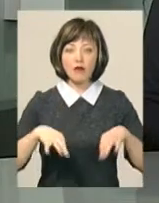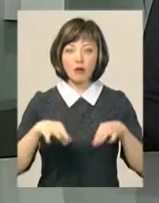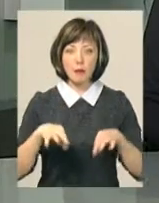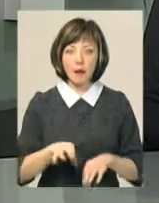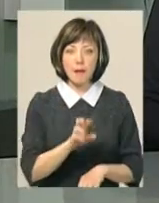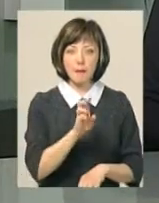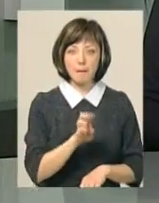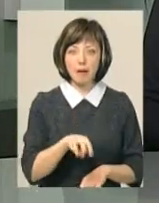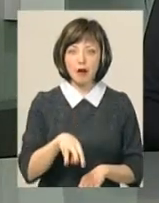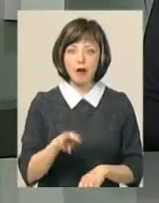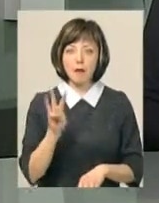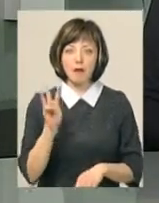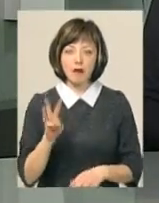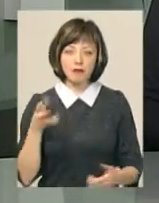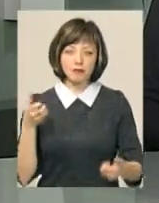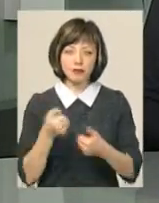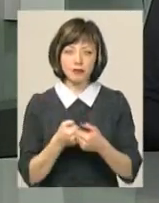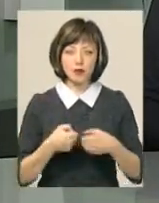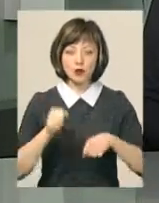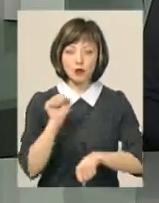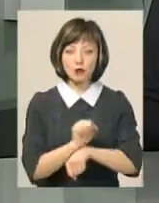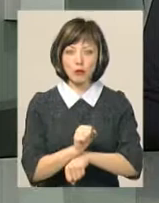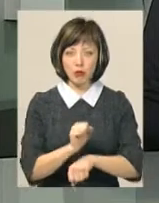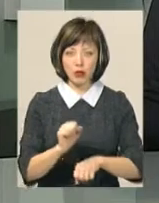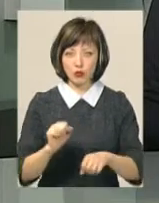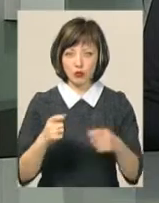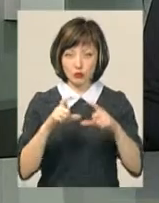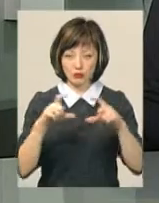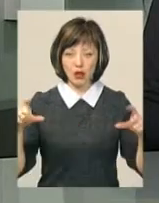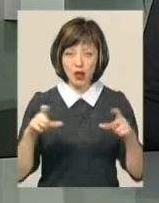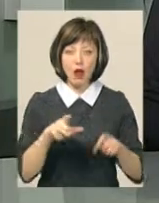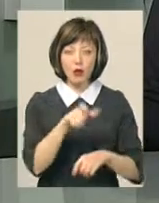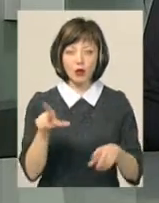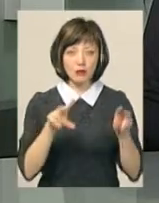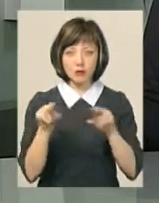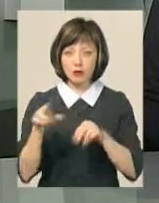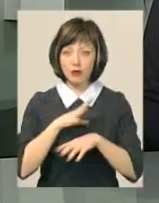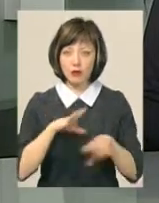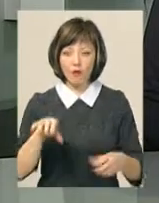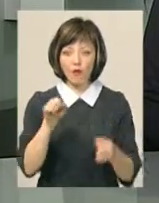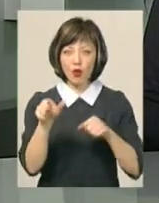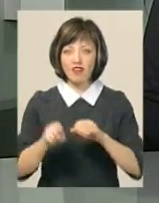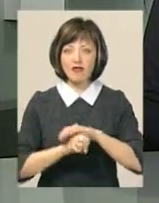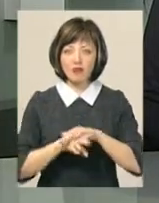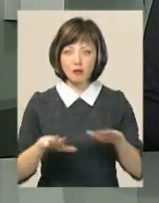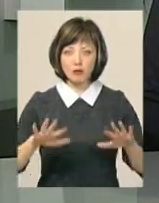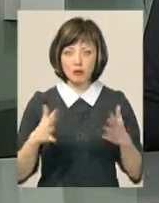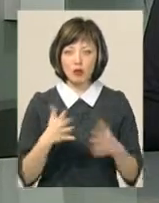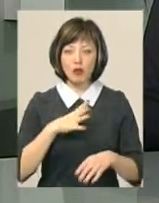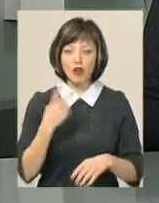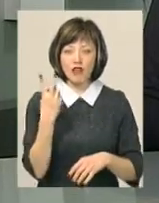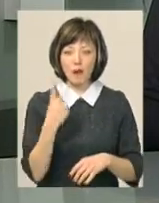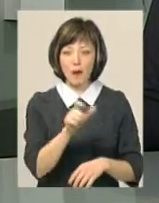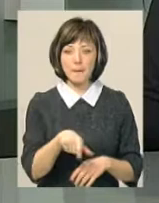на швидкості влетів у зупинку. На той момент людей там не було. Після зіткнення водій автівки втік з місця події. У машині перебували двоє